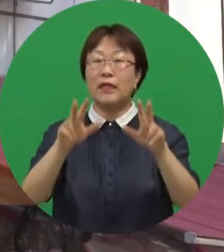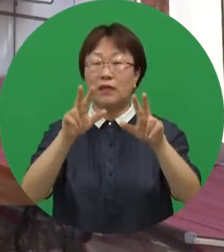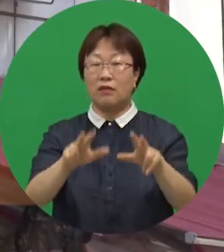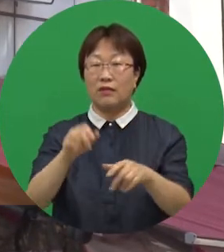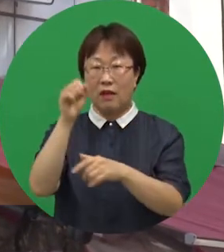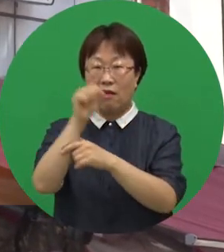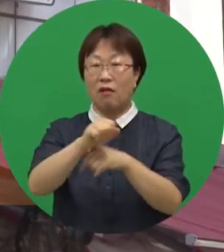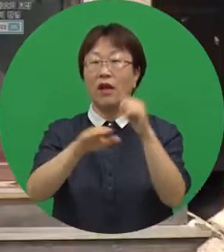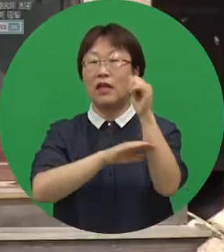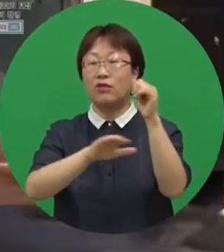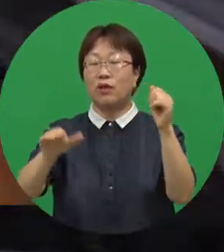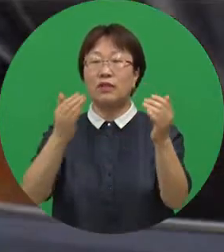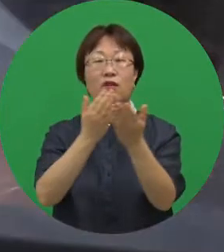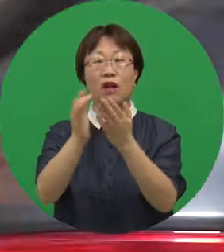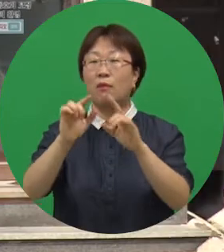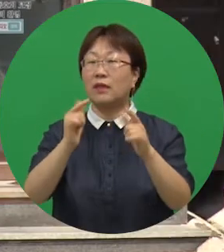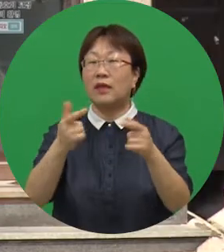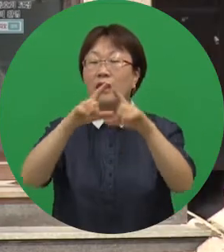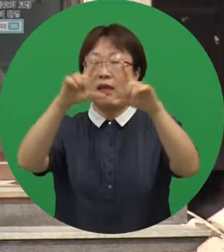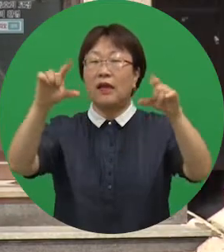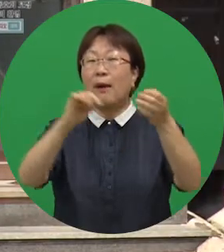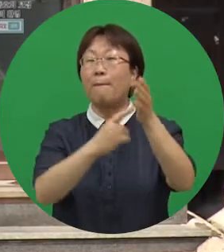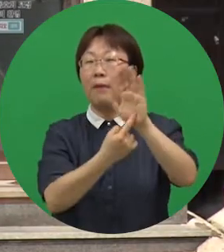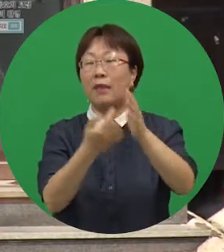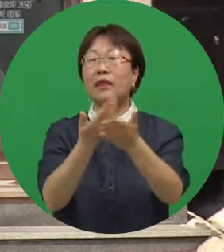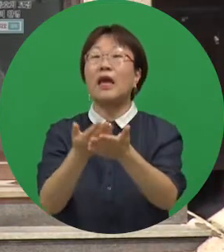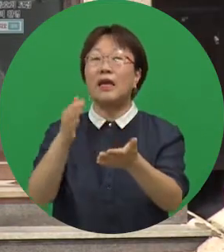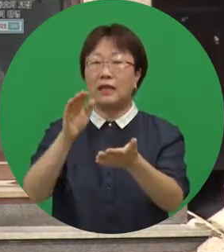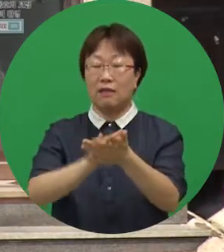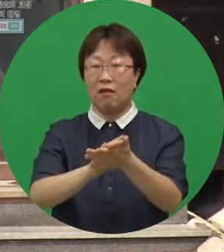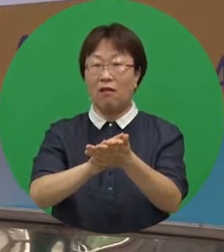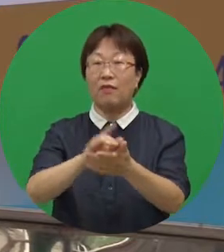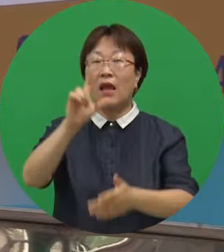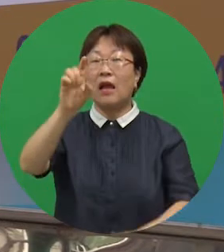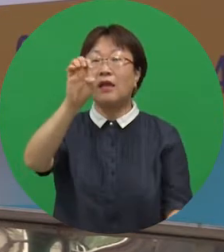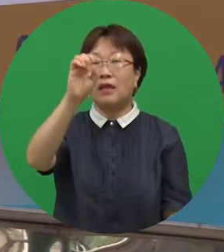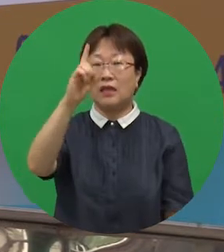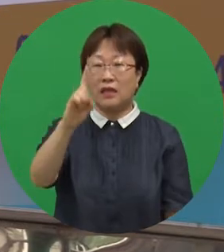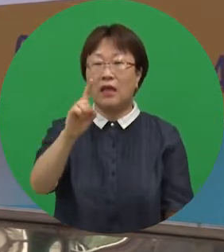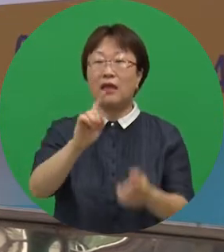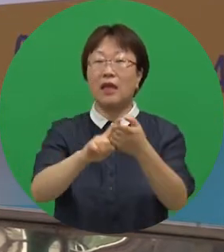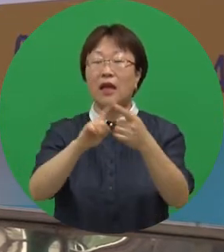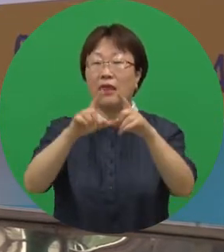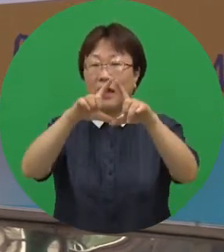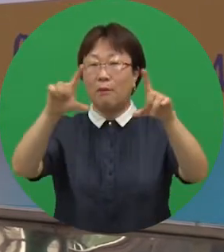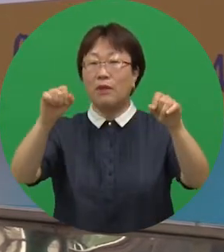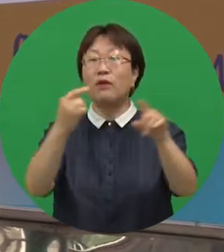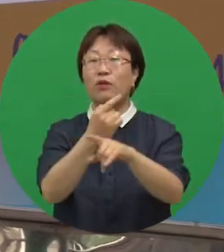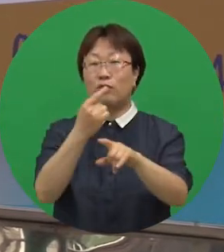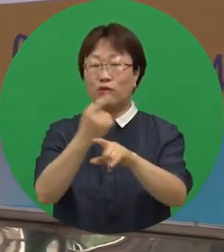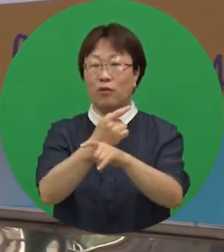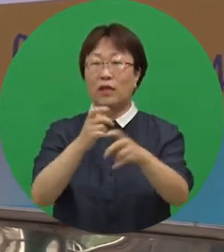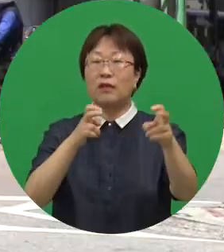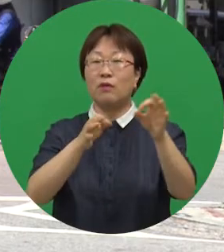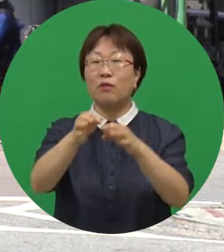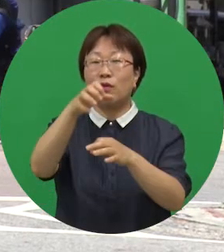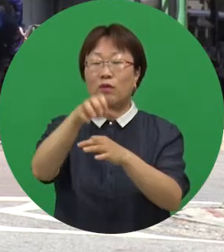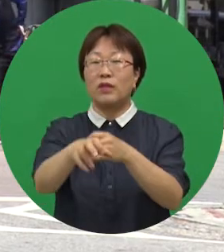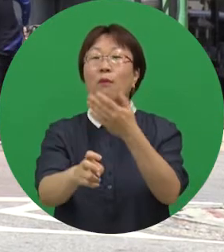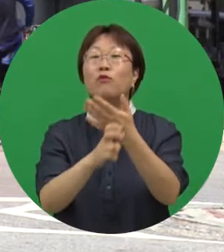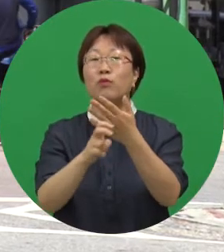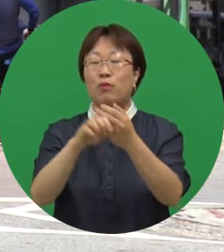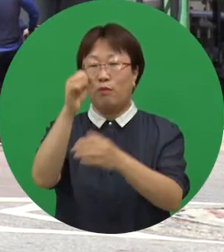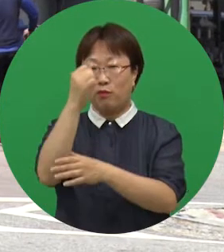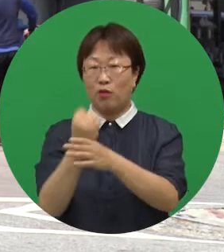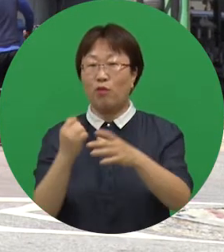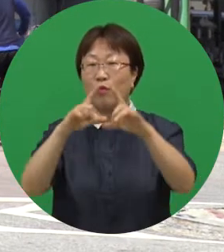현행 허가 기준에 부적합한 간판을 개선하거나 입체형 LED 간판으로 교체하는 업소 등에 불법